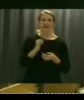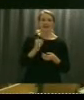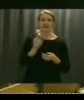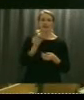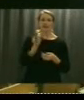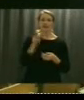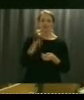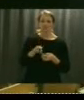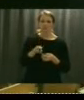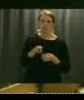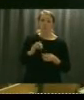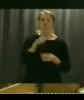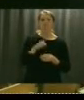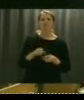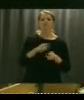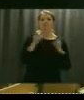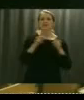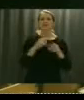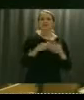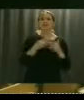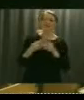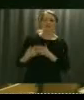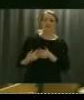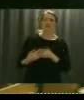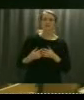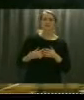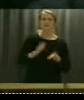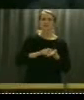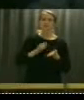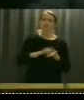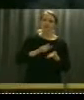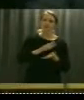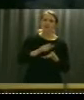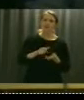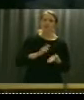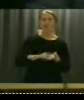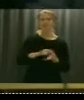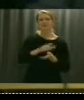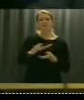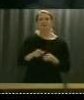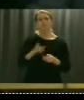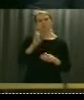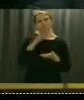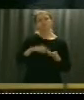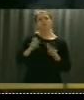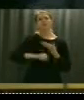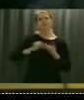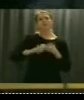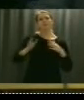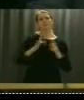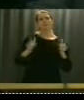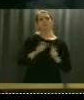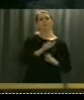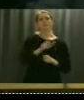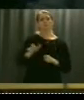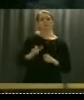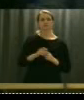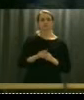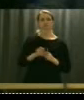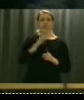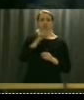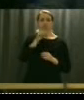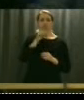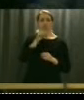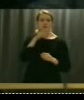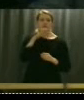för förföljda författare och journalister och så vidare. Ett försvar för det fria ordet då. I Jönköpingsmåsten kunde vi ändå